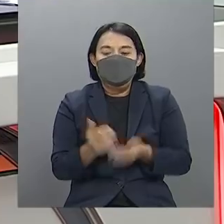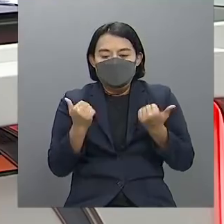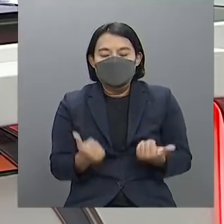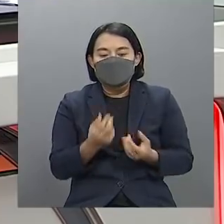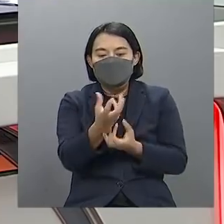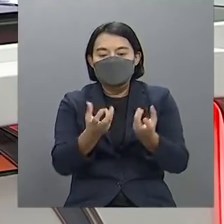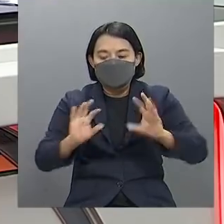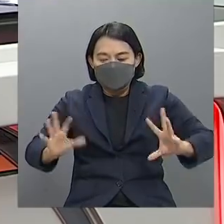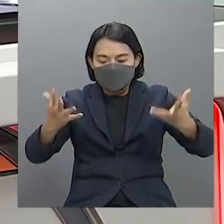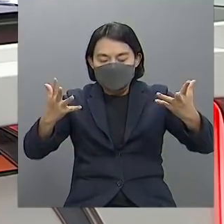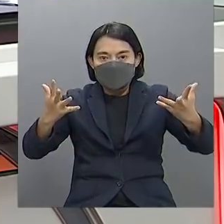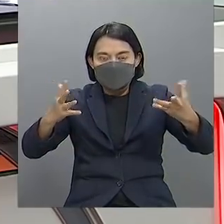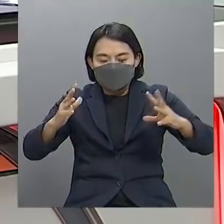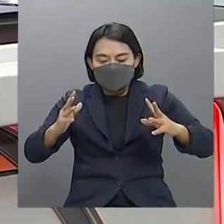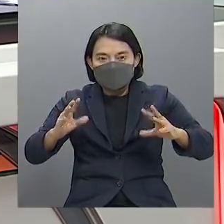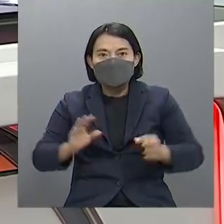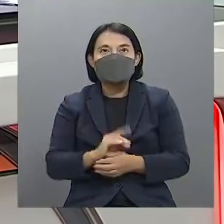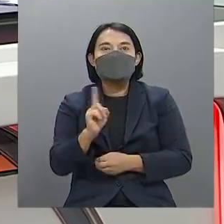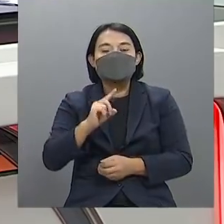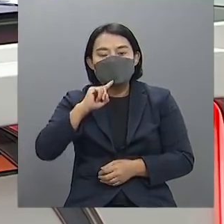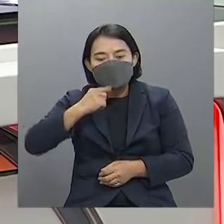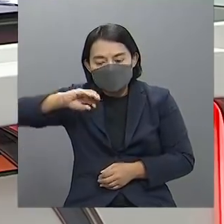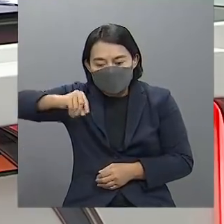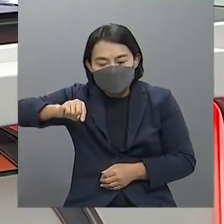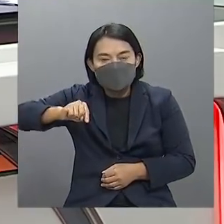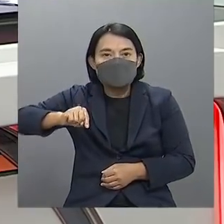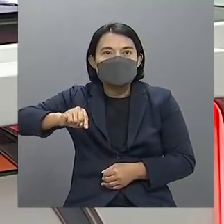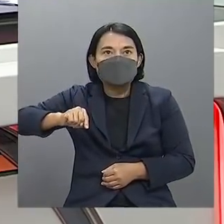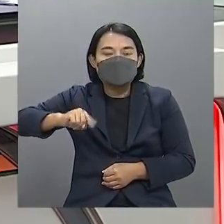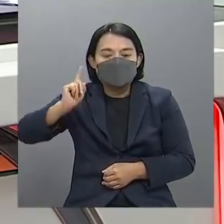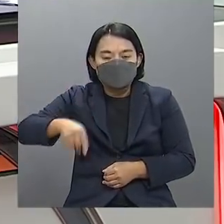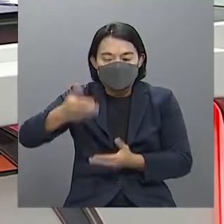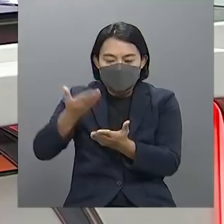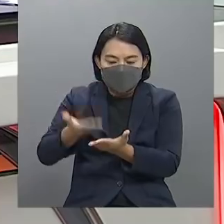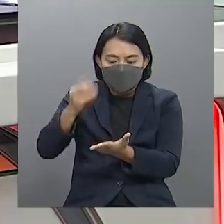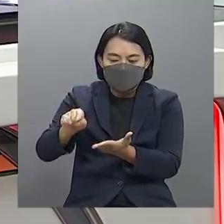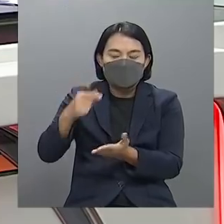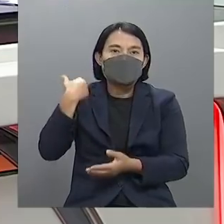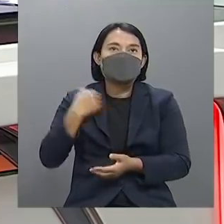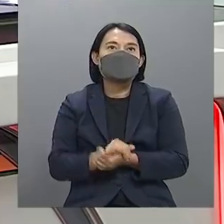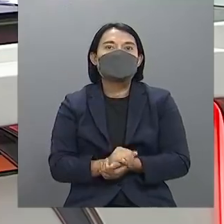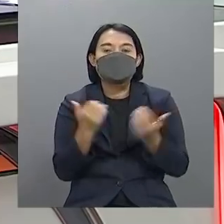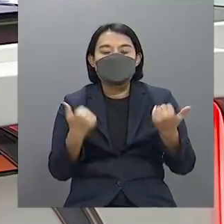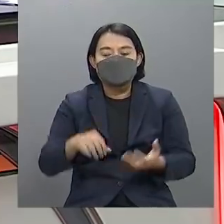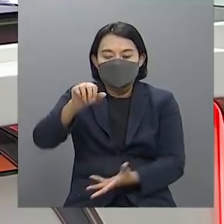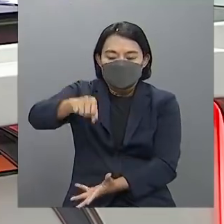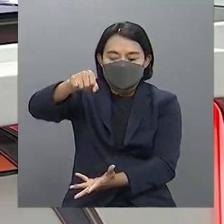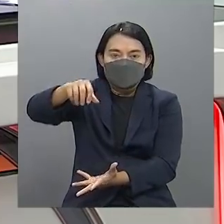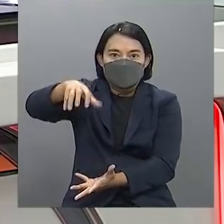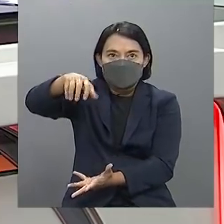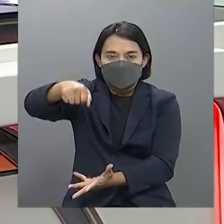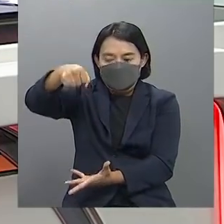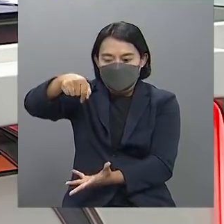ก็มีราคาแพงก็คือมะนาวค่ะปกติมะนาวหน้าแล้งเนี่ยมันแพงอยู่แล้วคุณผู้ชมตอนนี้กระสอบนึงอยู่เกือบ 1,500 บาทนะค